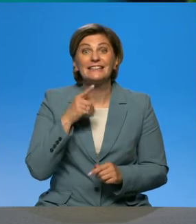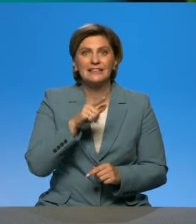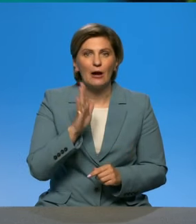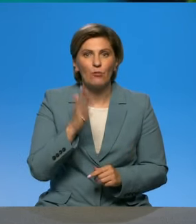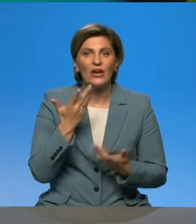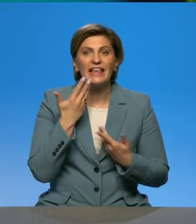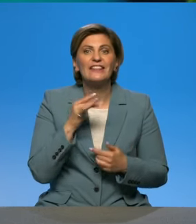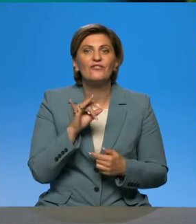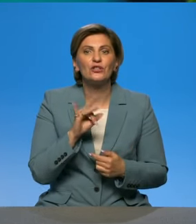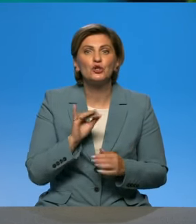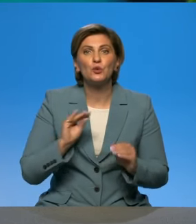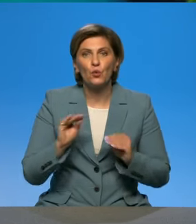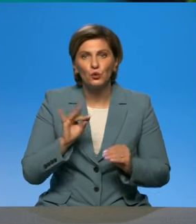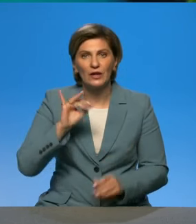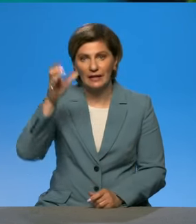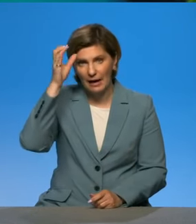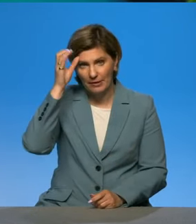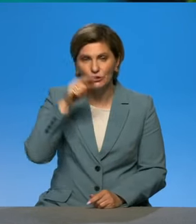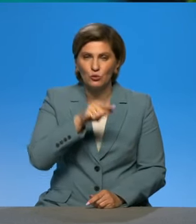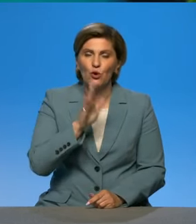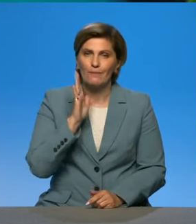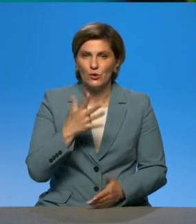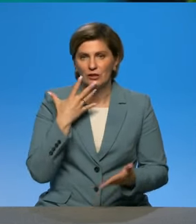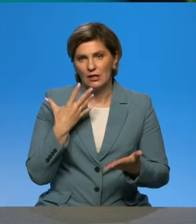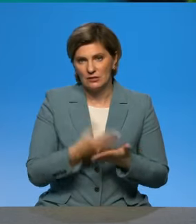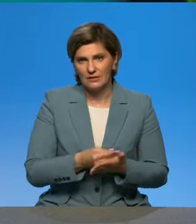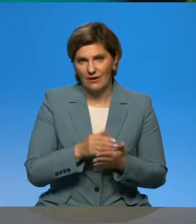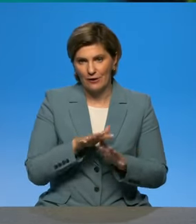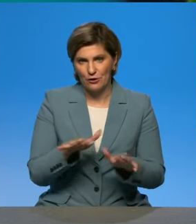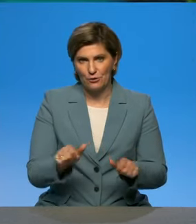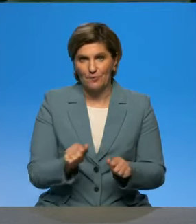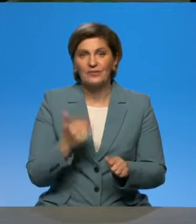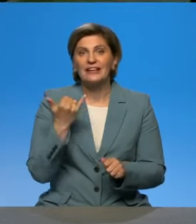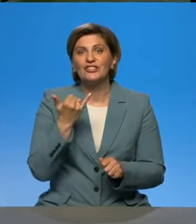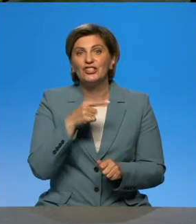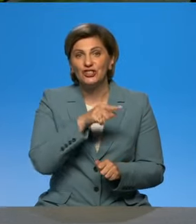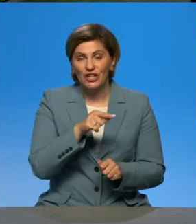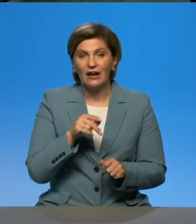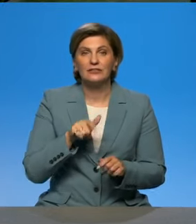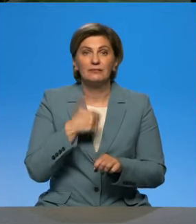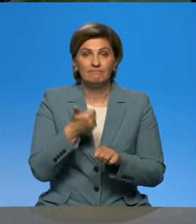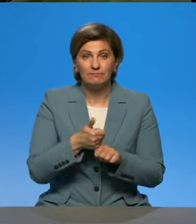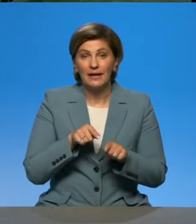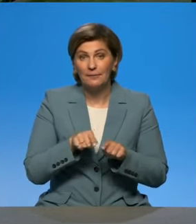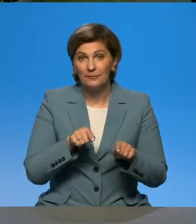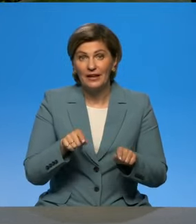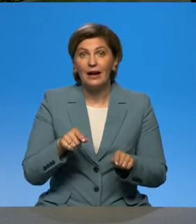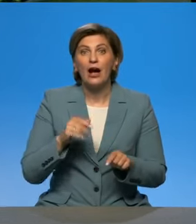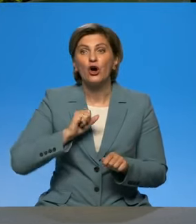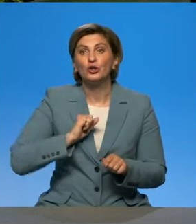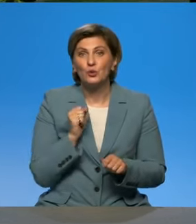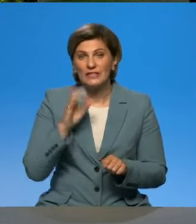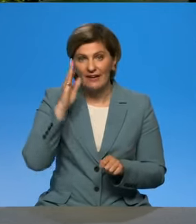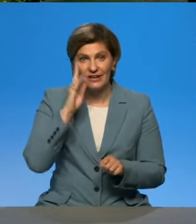будет занимать очень серьезную свою индивидуальную позицию. Сейчас Джеймс Марапа пропагандирует политику «друзья всем, враги никому». Мы с